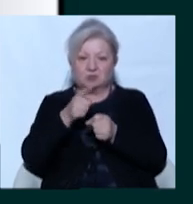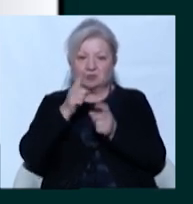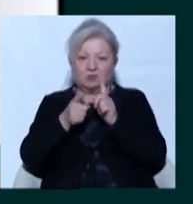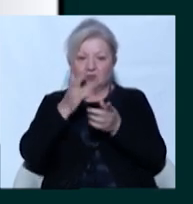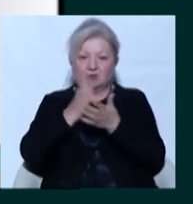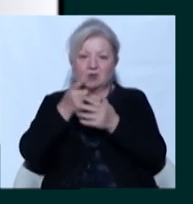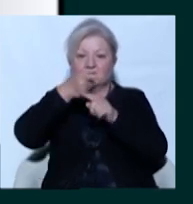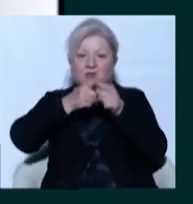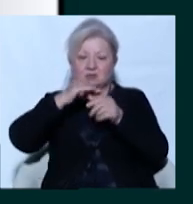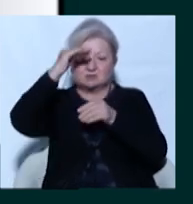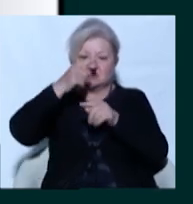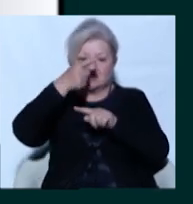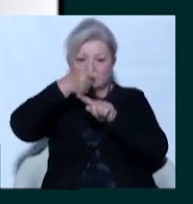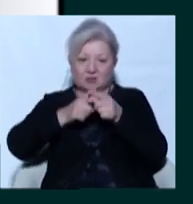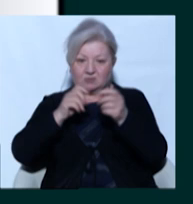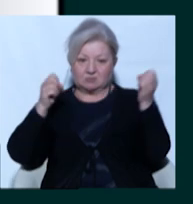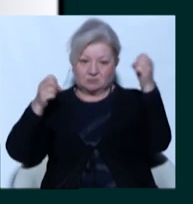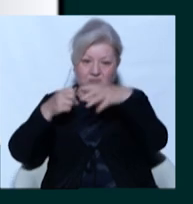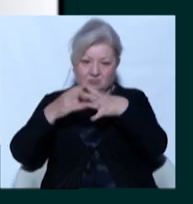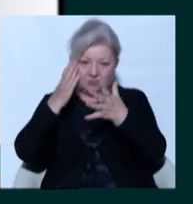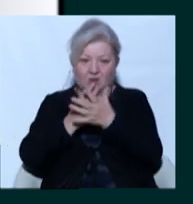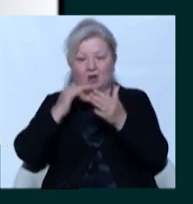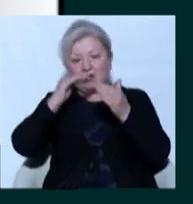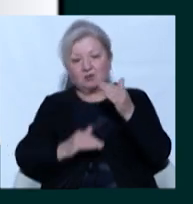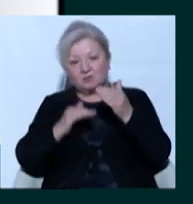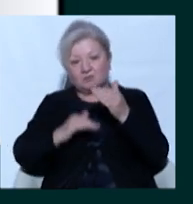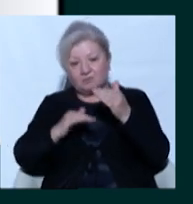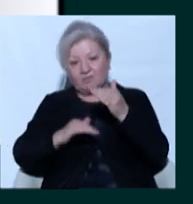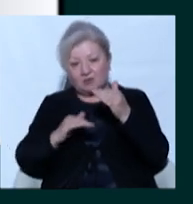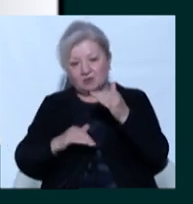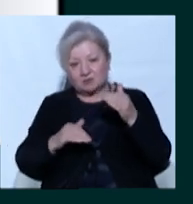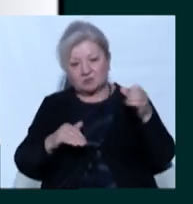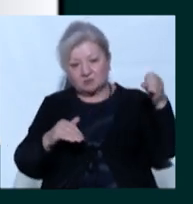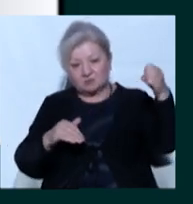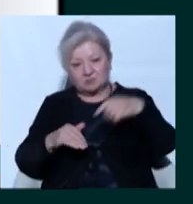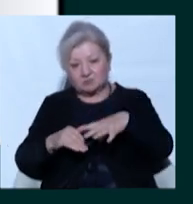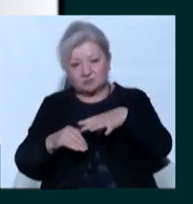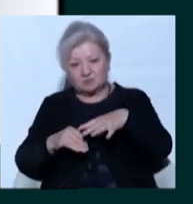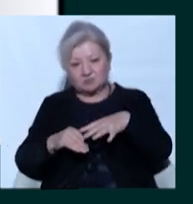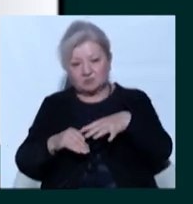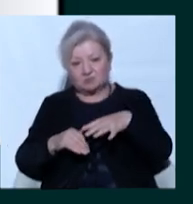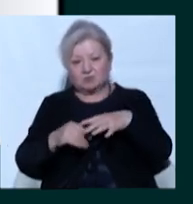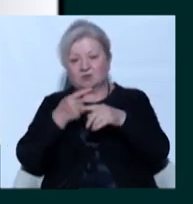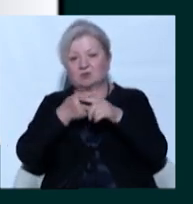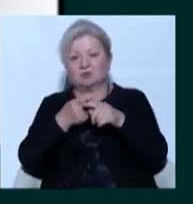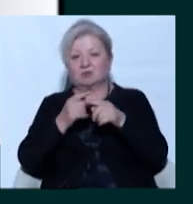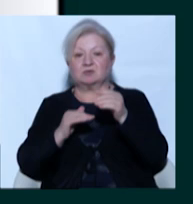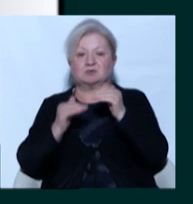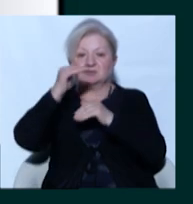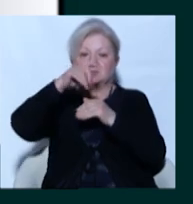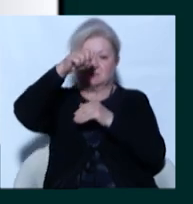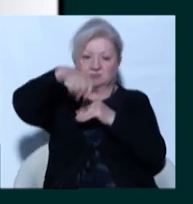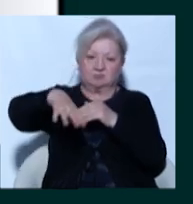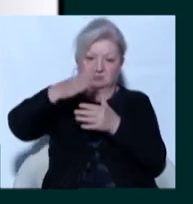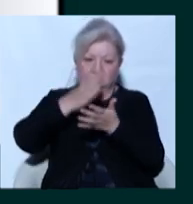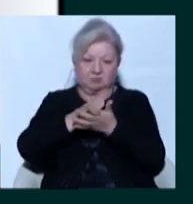ნახევრად განათებული არის, მხოლოდ ქვედა წყაროს მიერ, ქვედა ნაწილი აი აქ, მხოლოდ ზედა წყაროს მიერ.